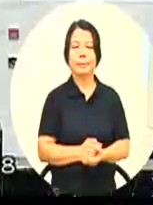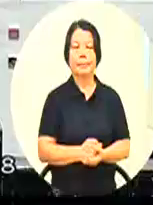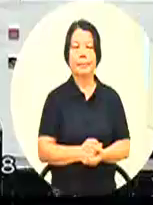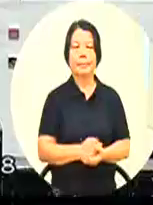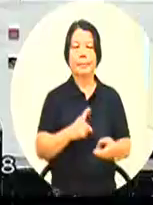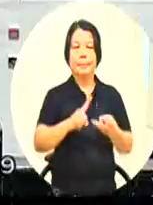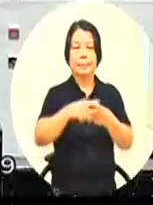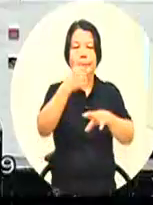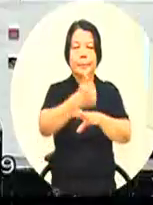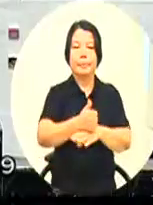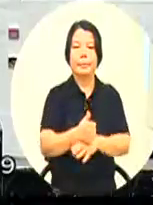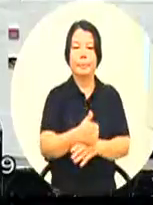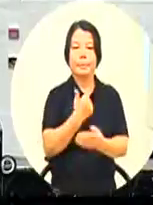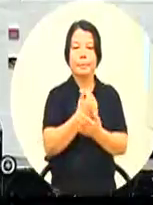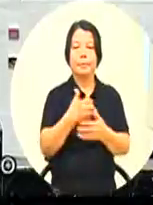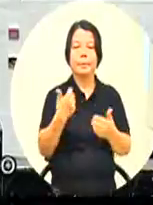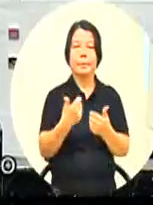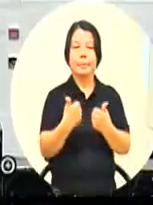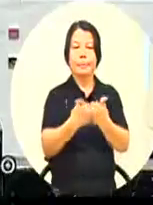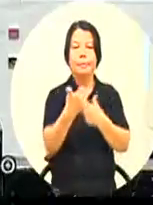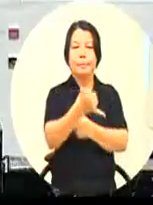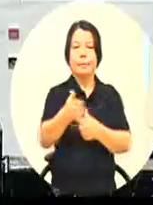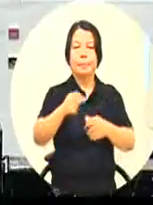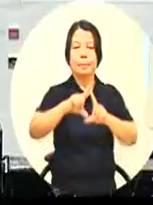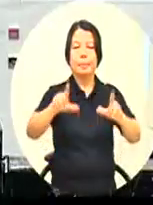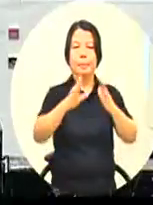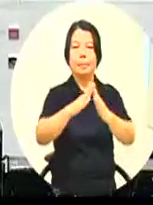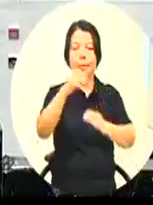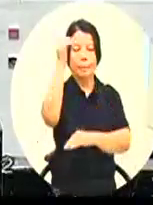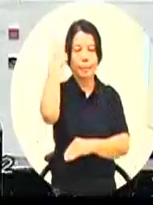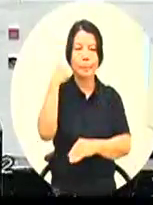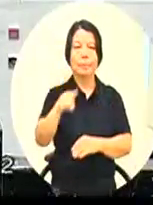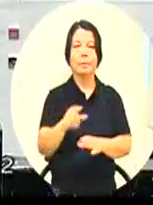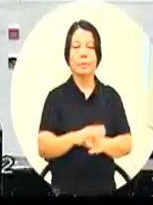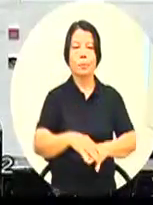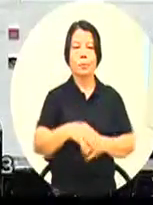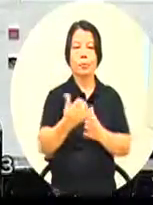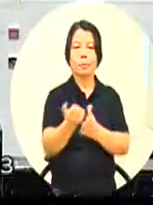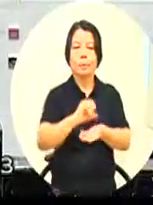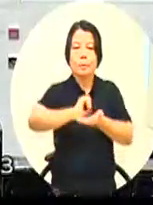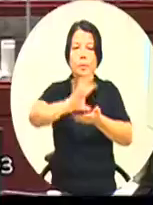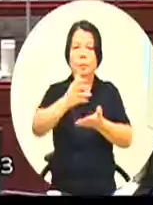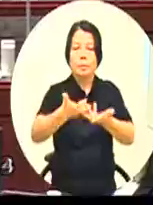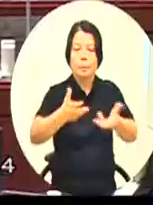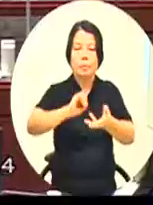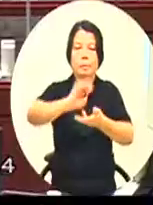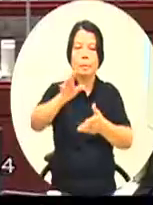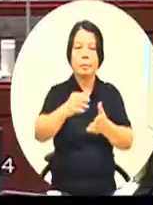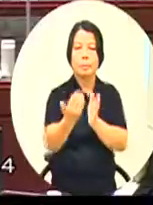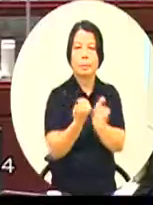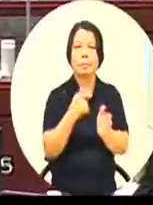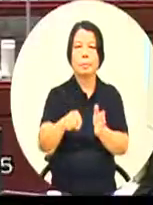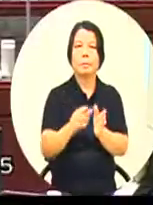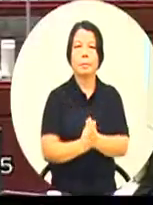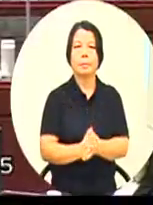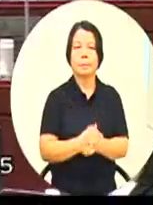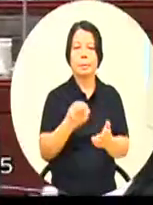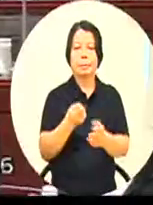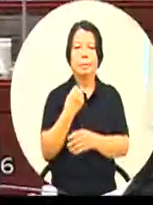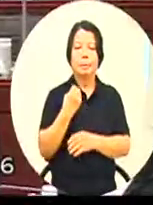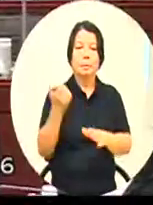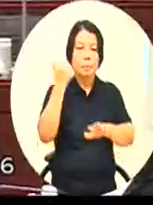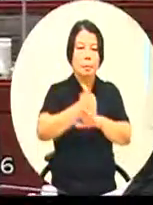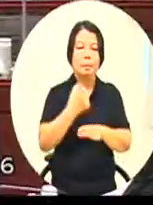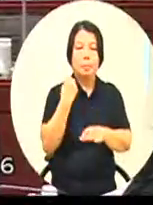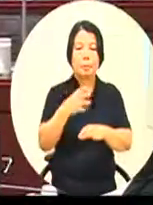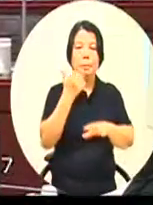主席、各议员大家早。在文化局进行工作报告之前，我先介绍我们文化局新任的主管。首